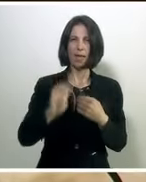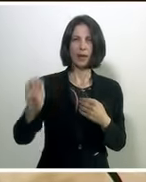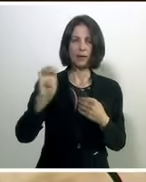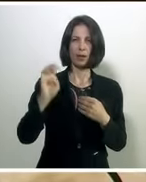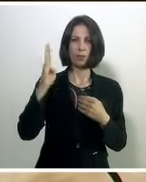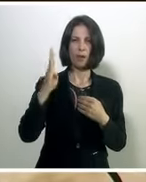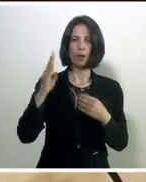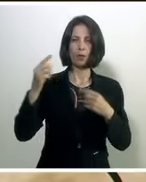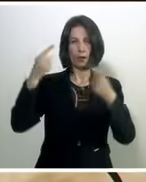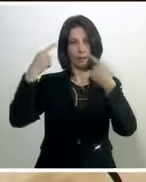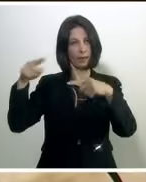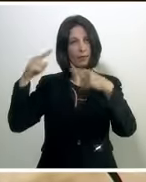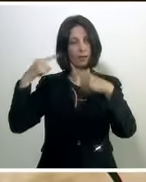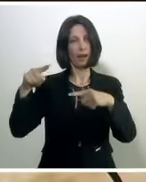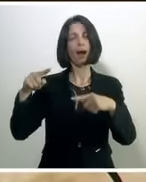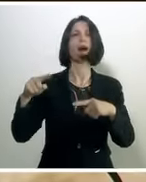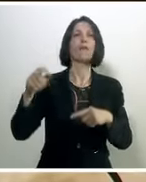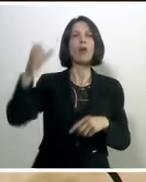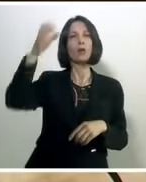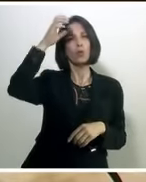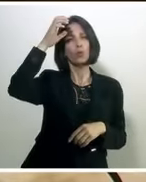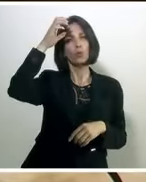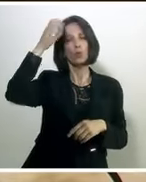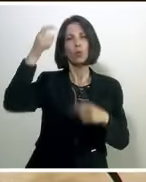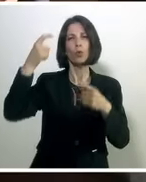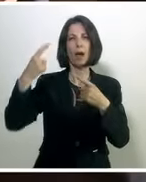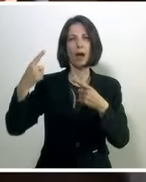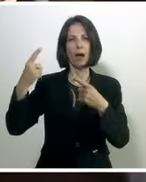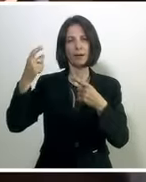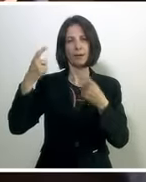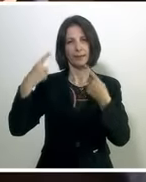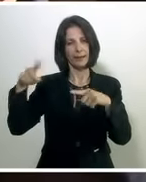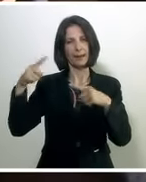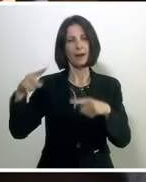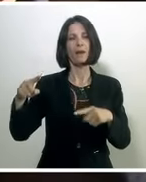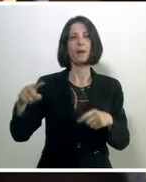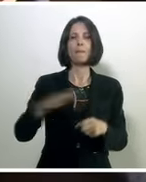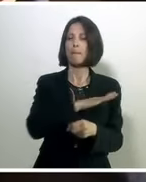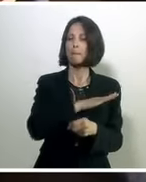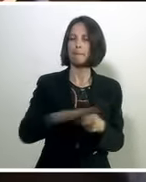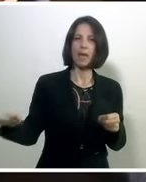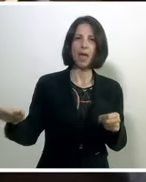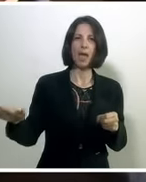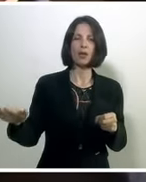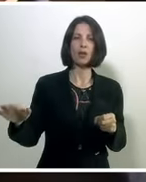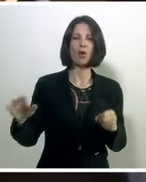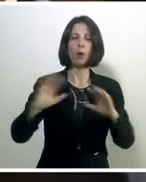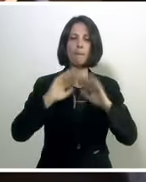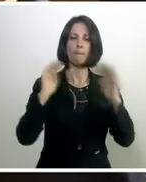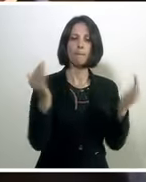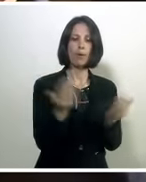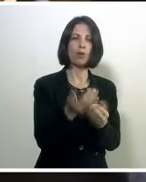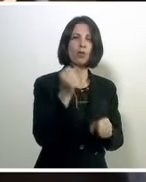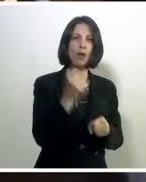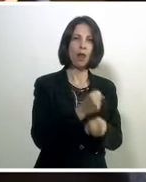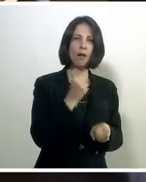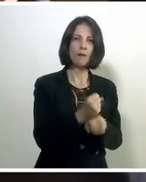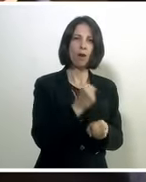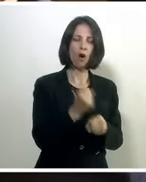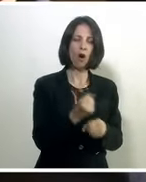culturali della nazione per il pieno inserimento del mondo del lavoro nella vita reale della